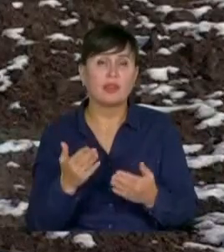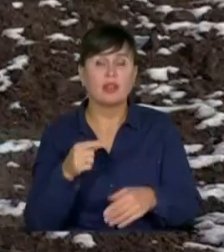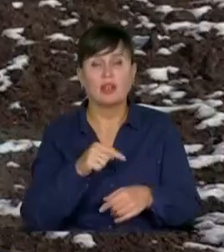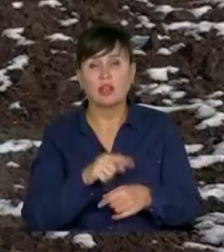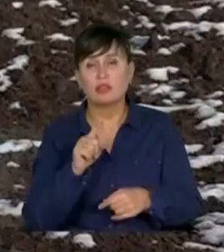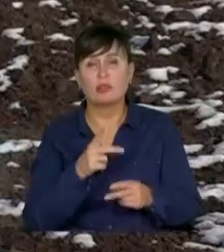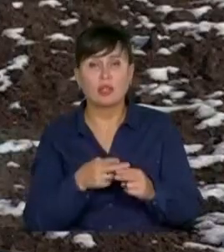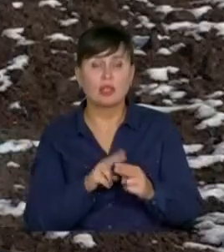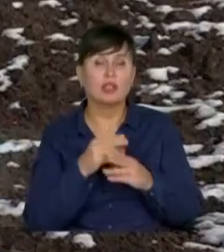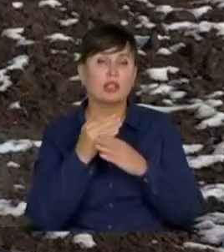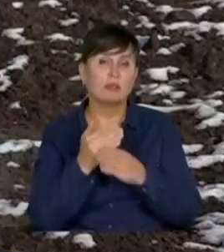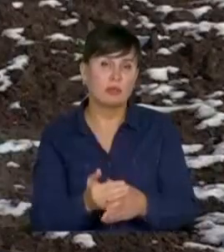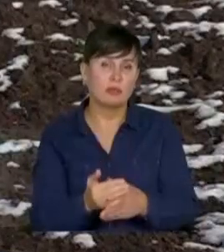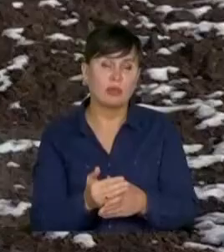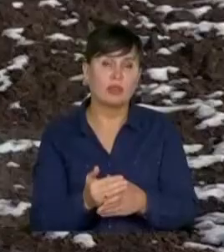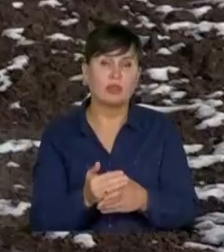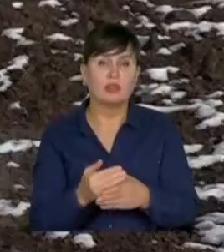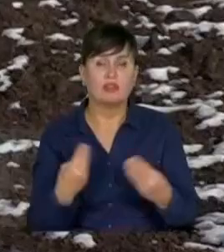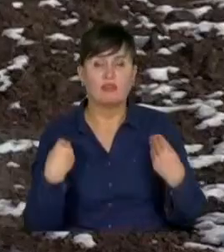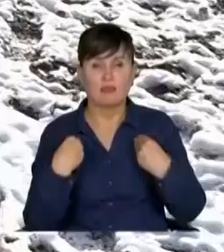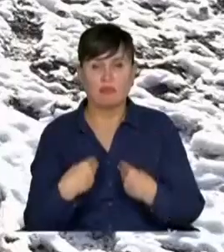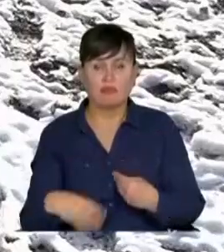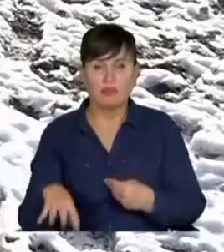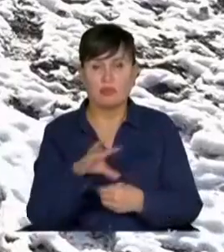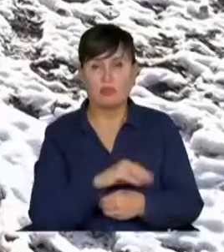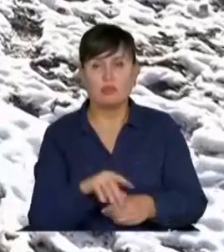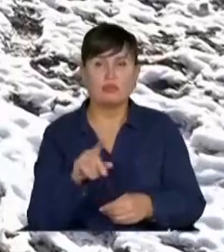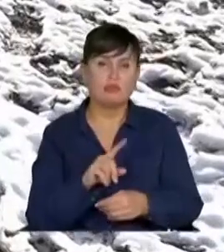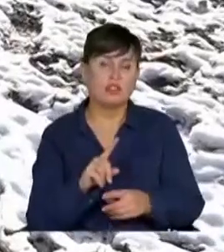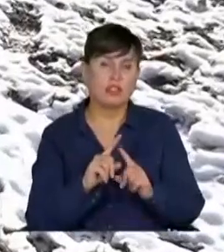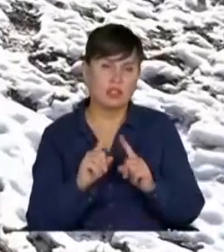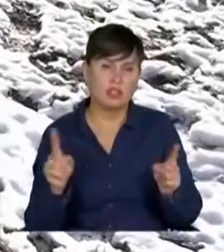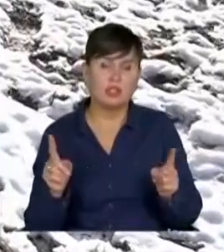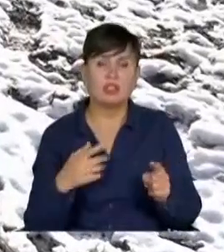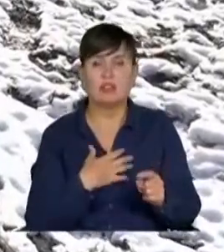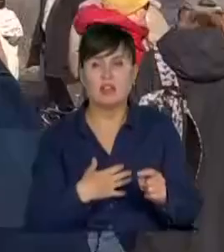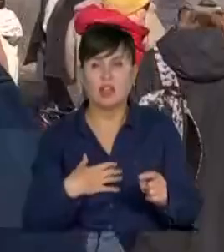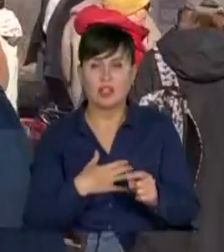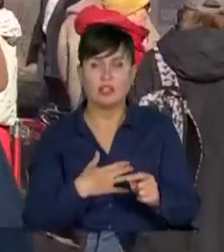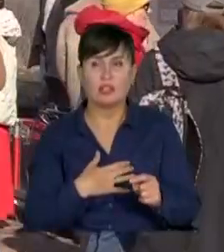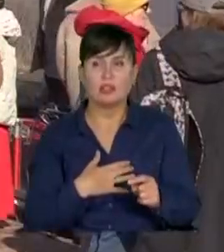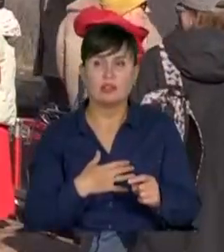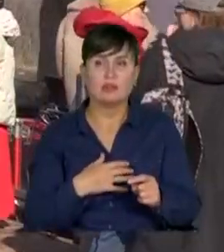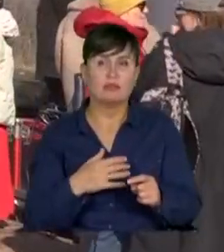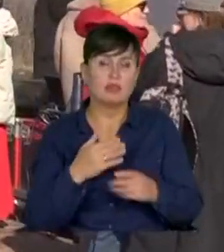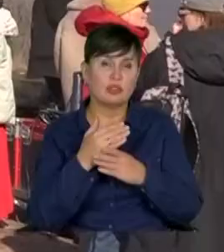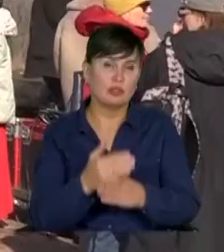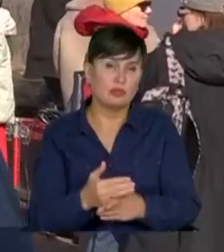это помогает как-то собираться вместе вокруг чего-то достойного, важного. Способствовать просвещению